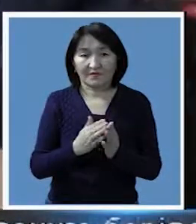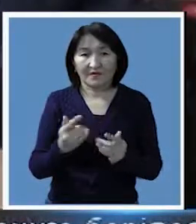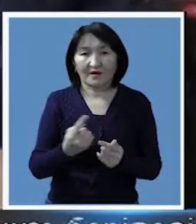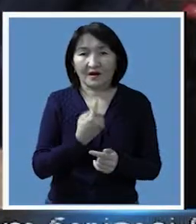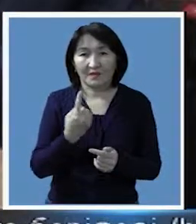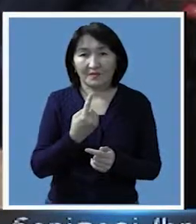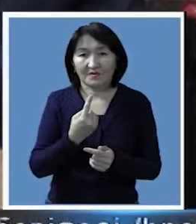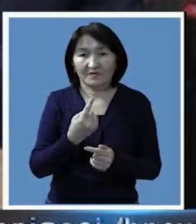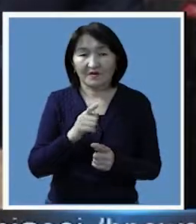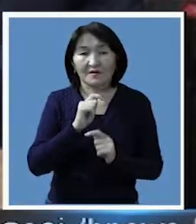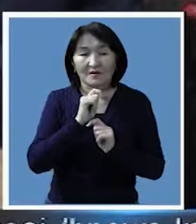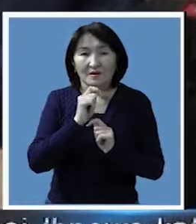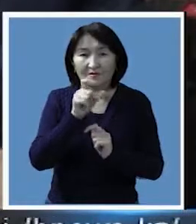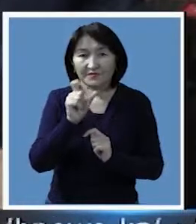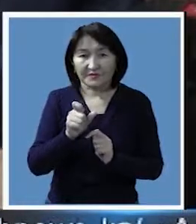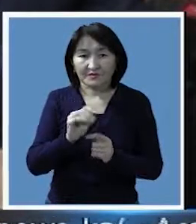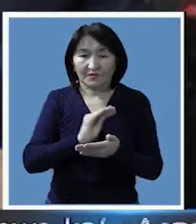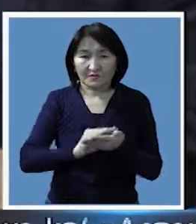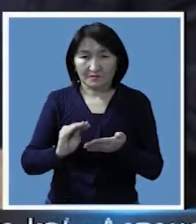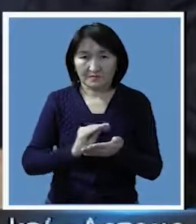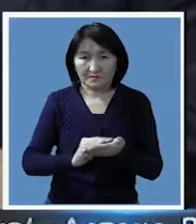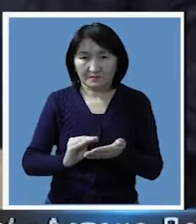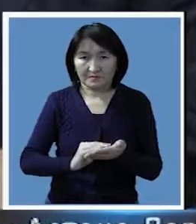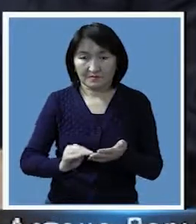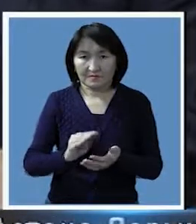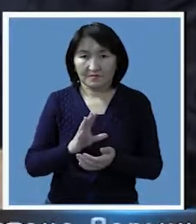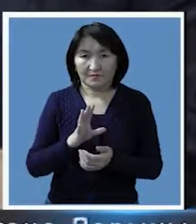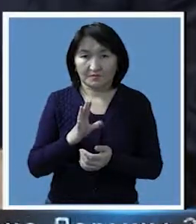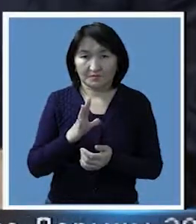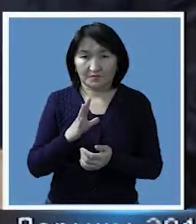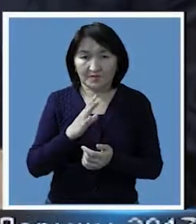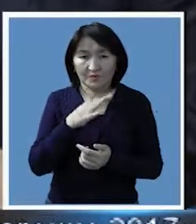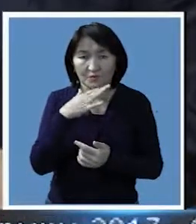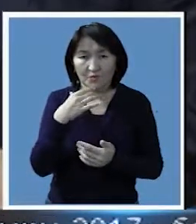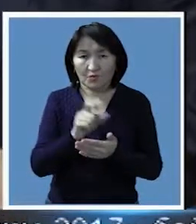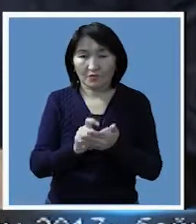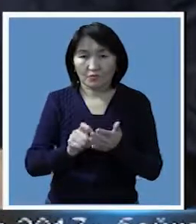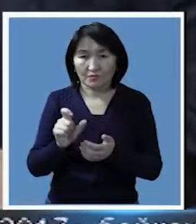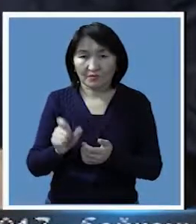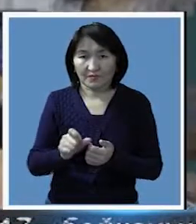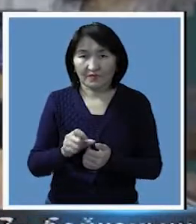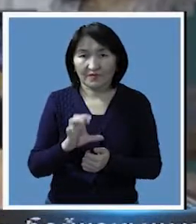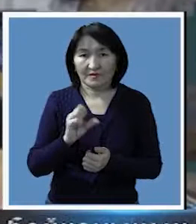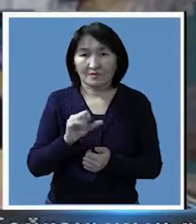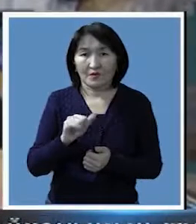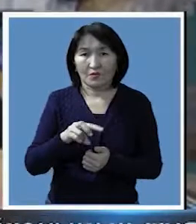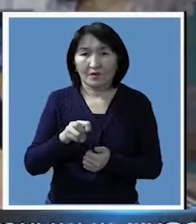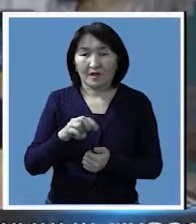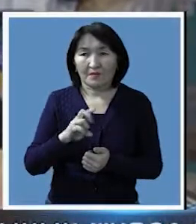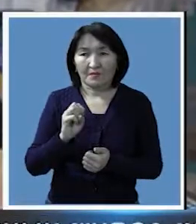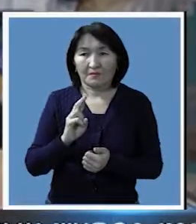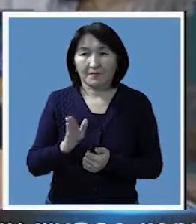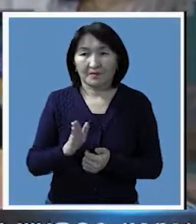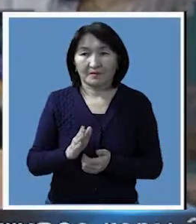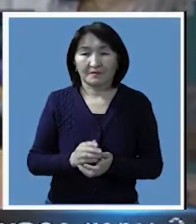бұға дейін елбасының «Алтын бесік» атты еңбегімен танымал болған белгілі журналист жазушы Айтбай Сәулебек.